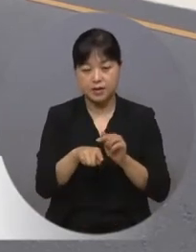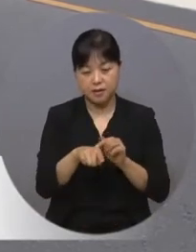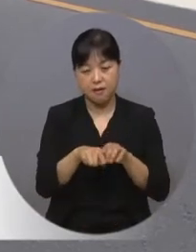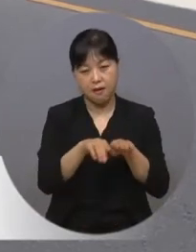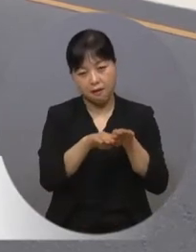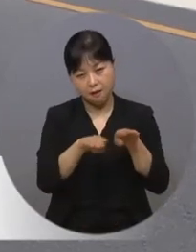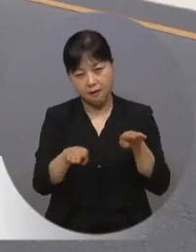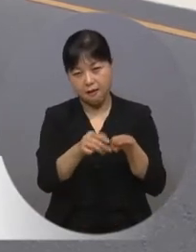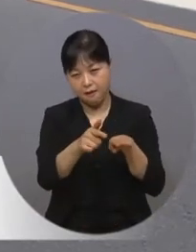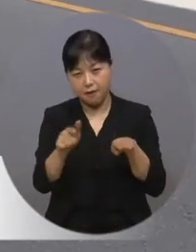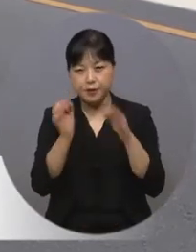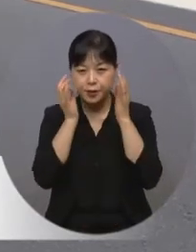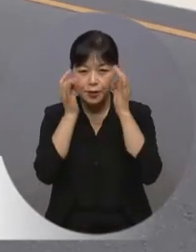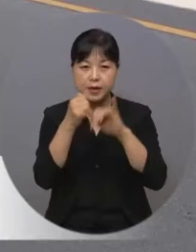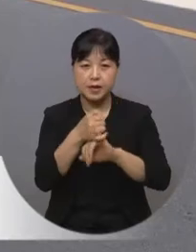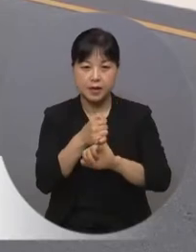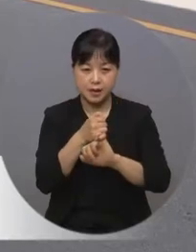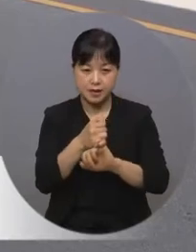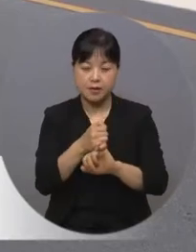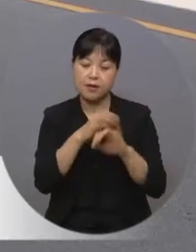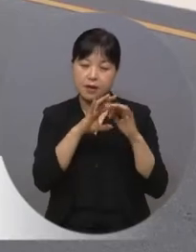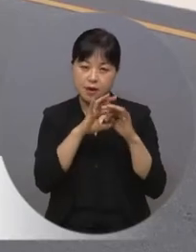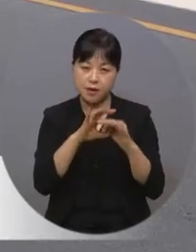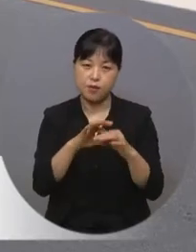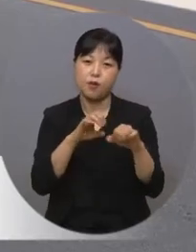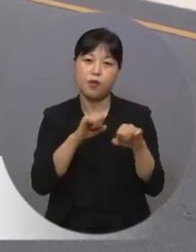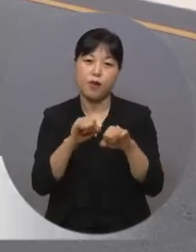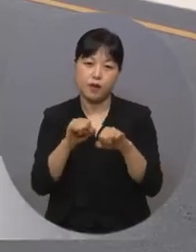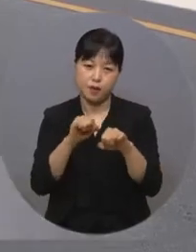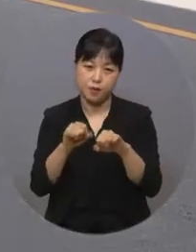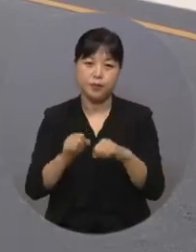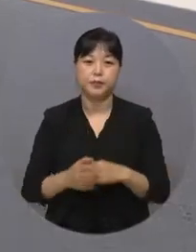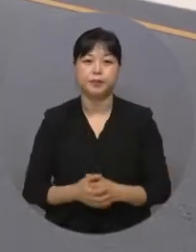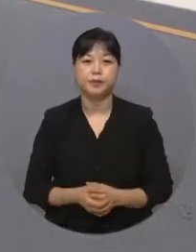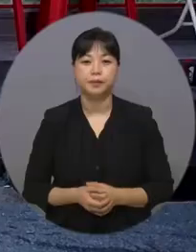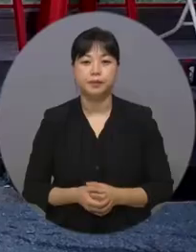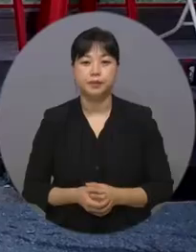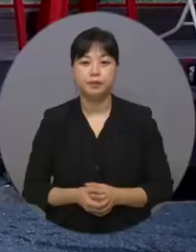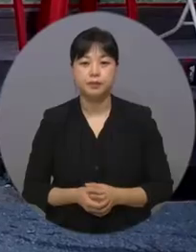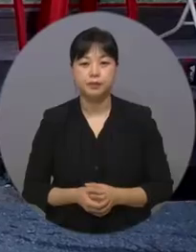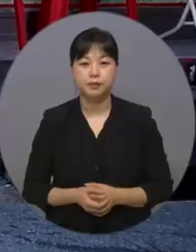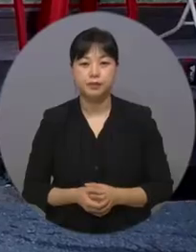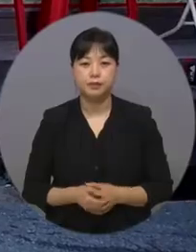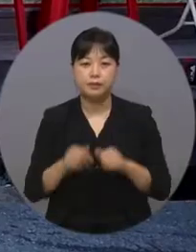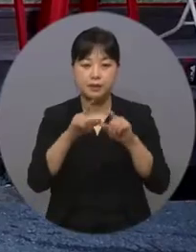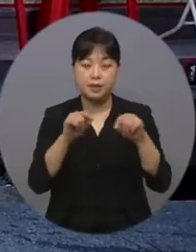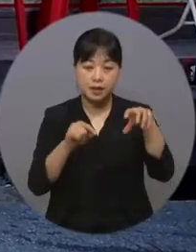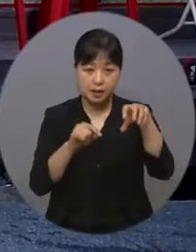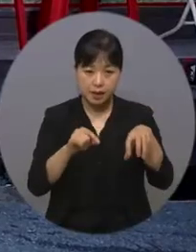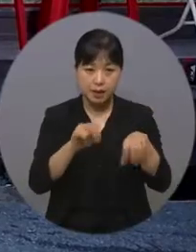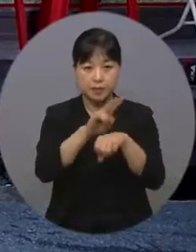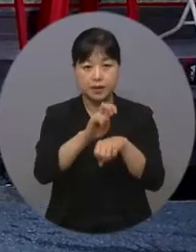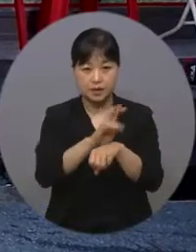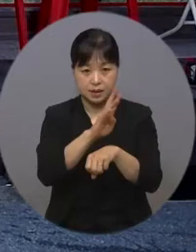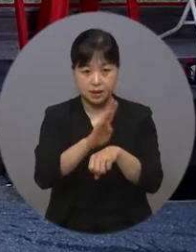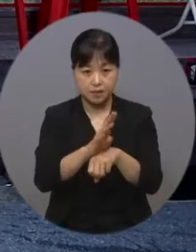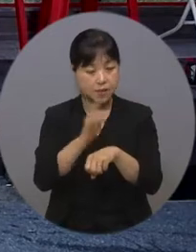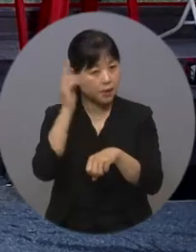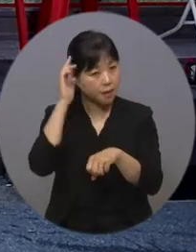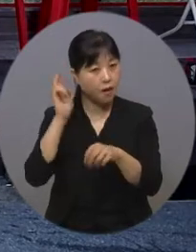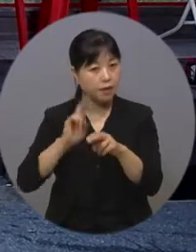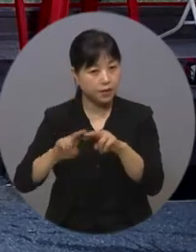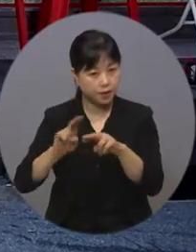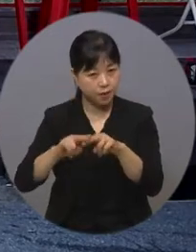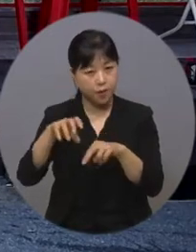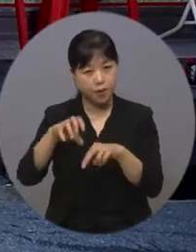노력해 나가겠습니다. 지속적으로 이 운동을 해나가겠습니다. 식당, 편의점, 미용실,